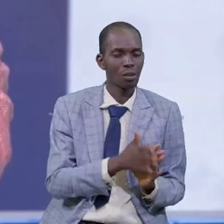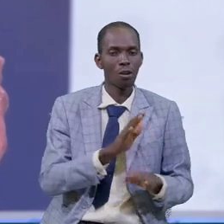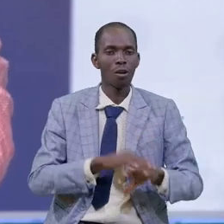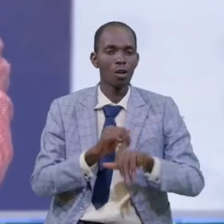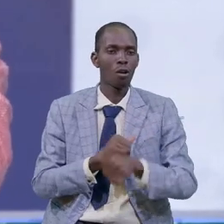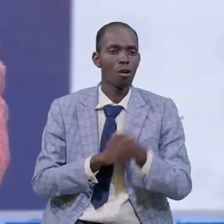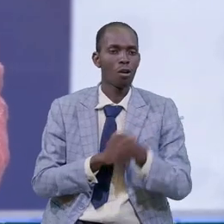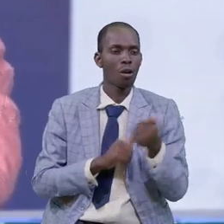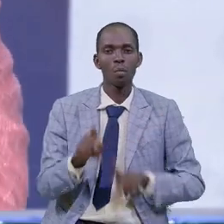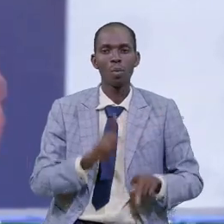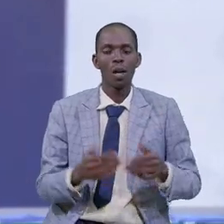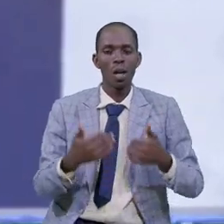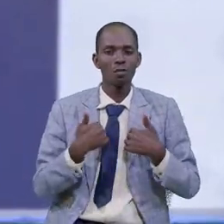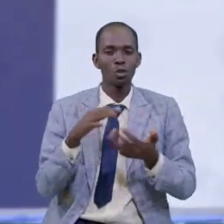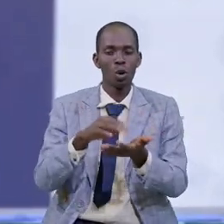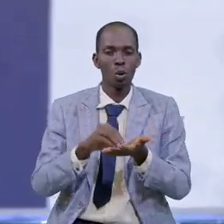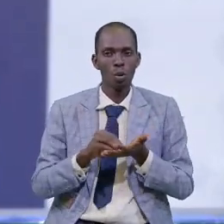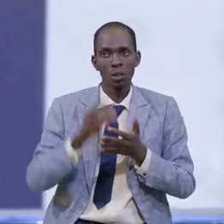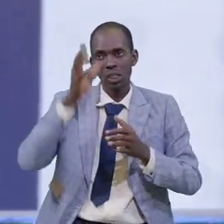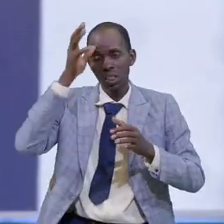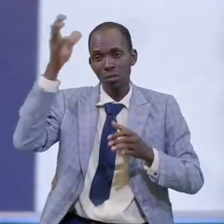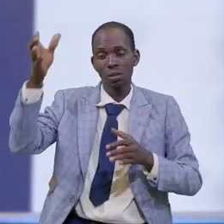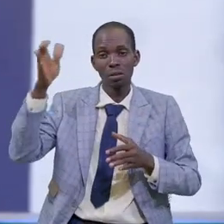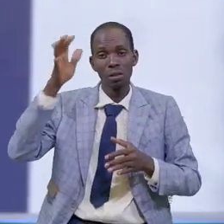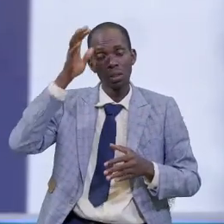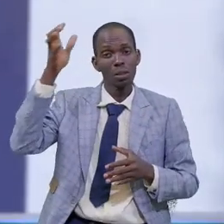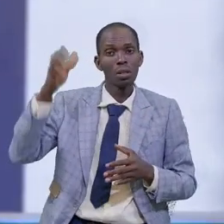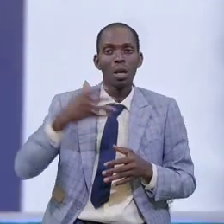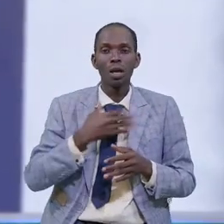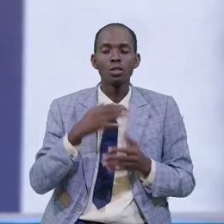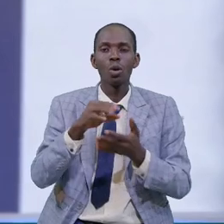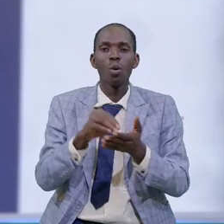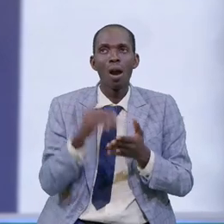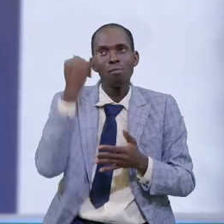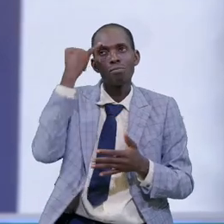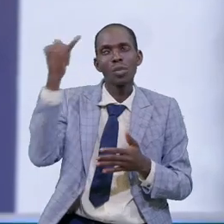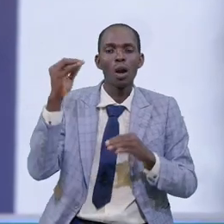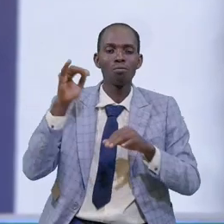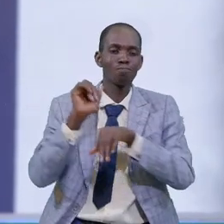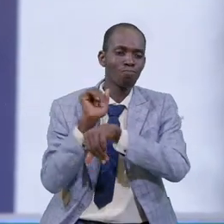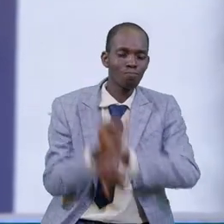et à, ayant ton concept, ton idée, ta vie. Et tu veux imposer ça aux autres, mon ami.